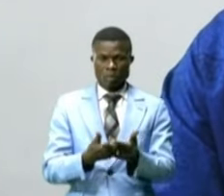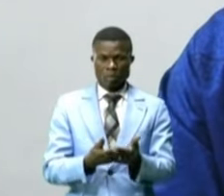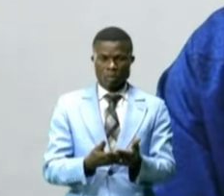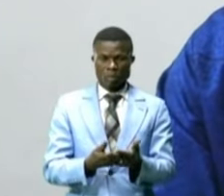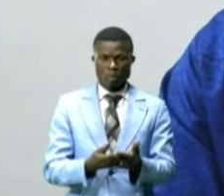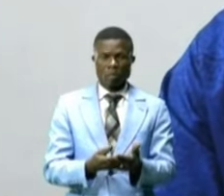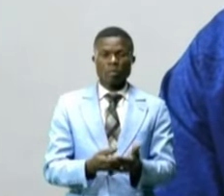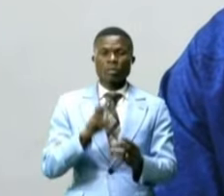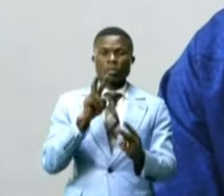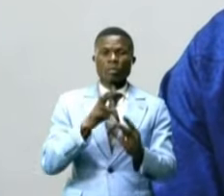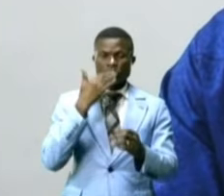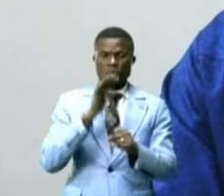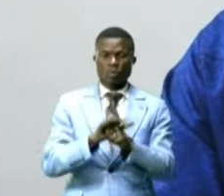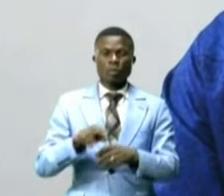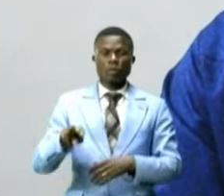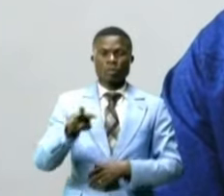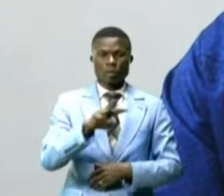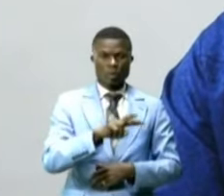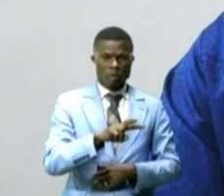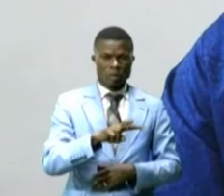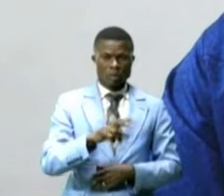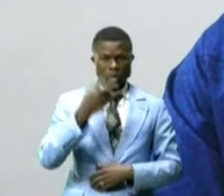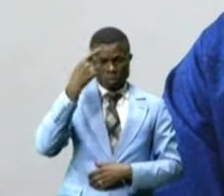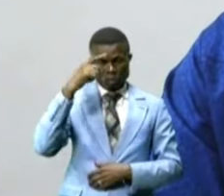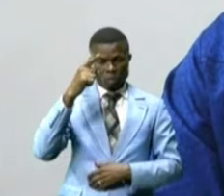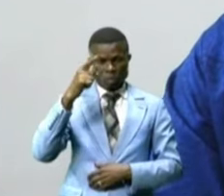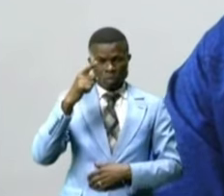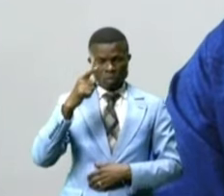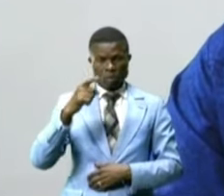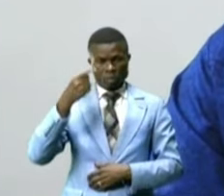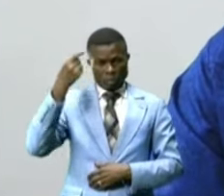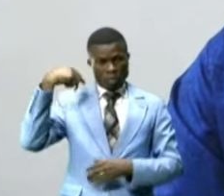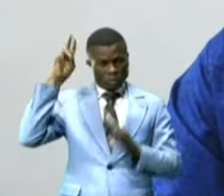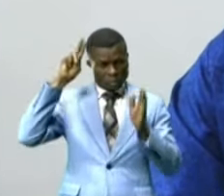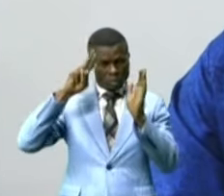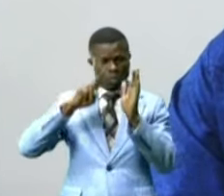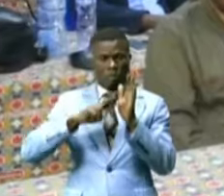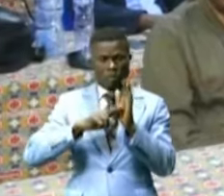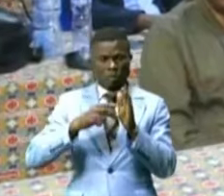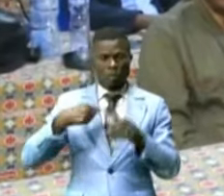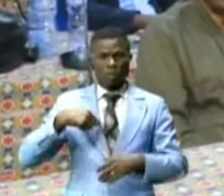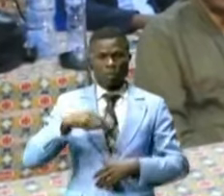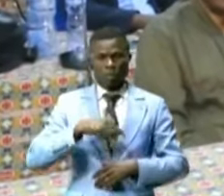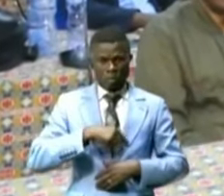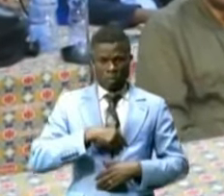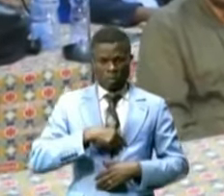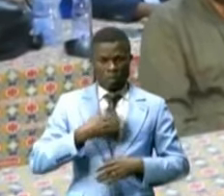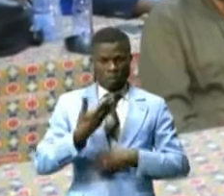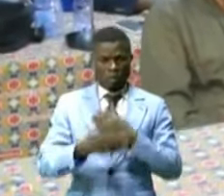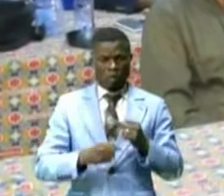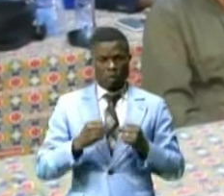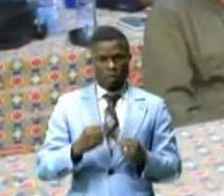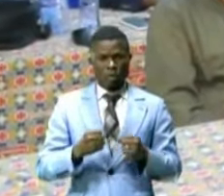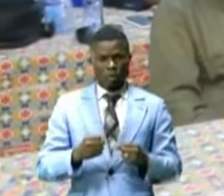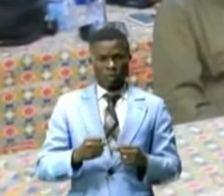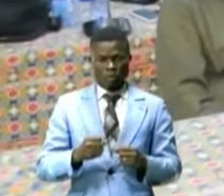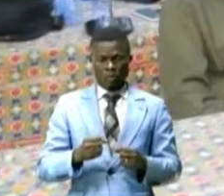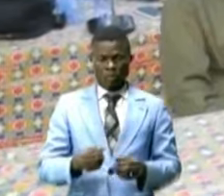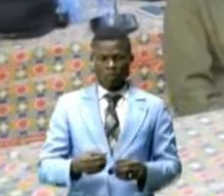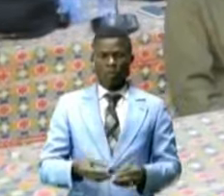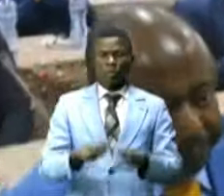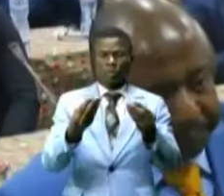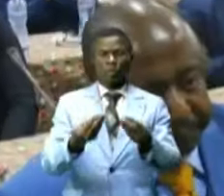vous garantir que pour la part du gouvernement, nous allons nous efforcer pour tout mettre